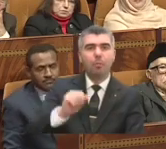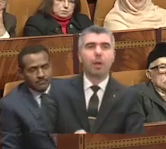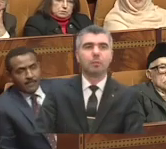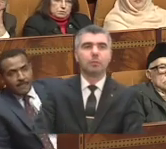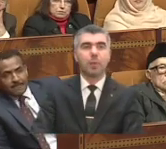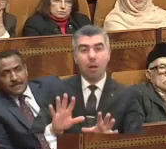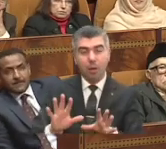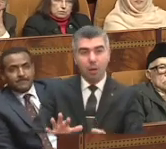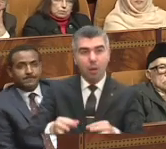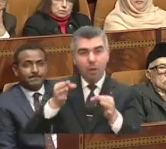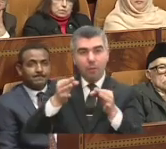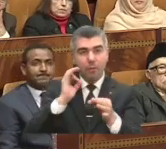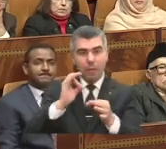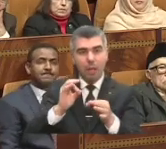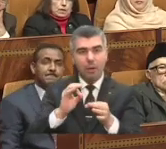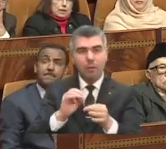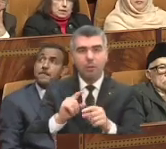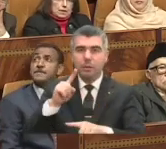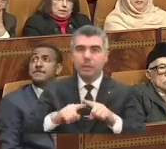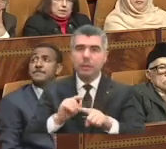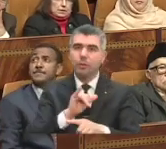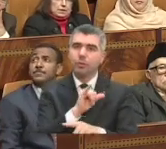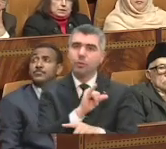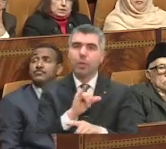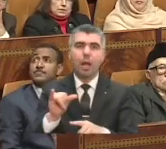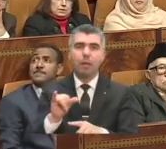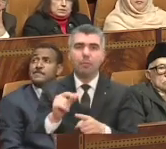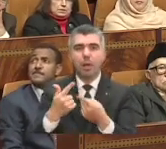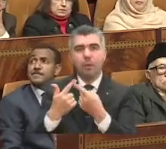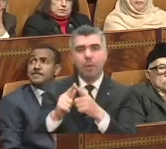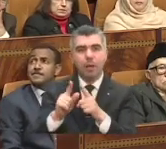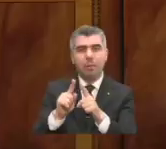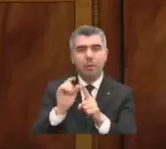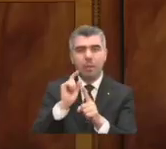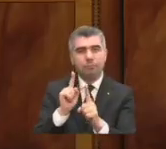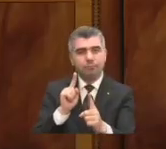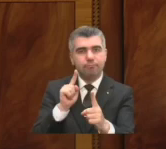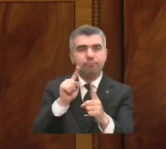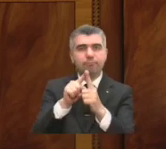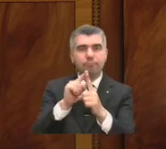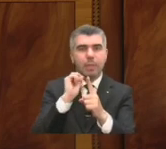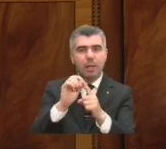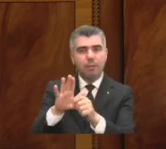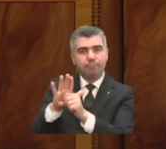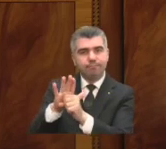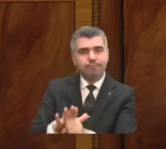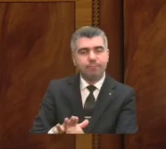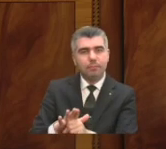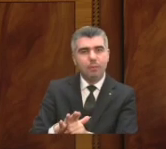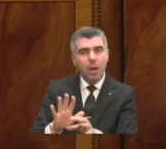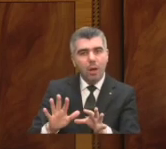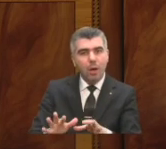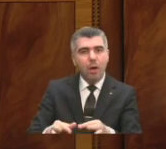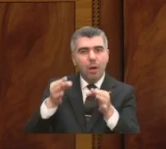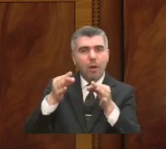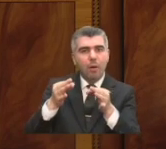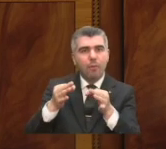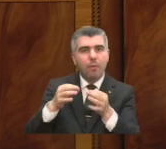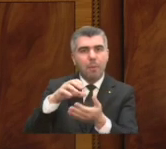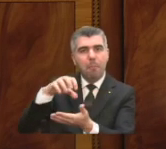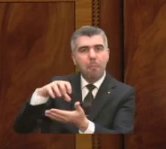ويعبر عن شجبه وإدانته للموقف السلبي الذي اتخذه إزاء